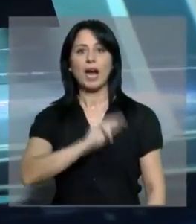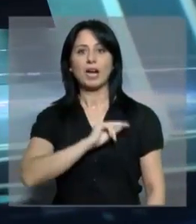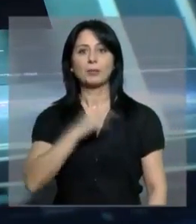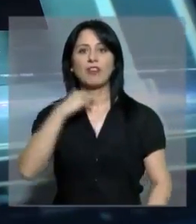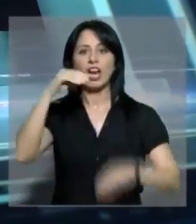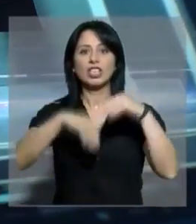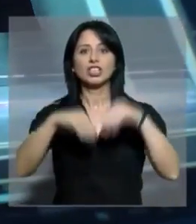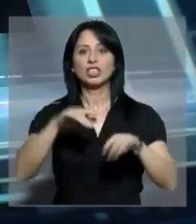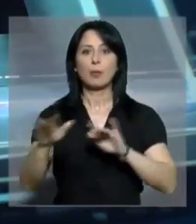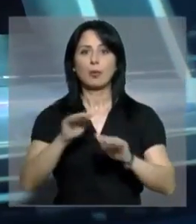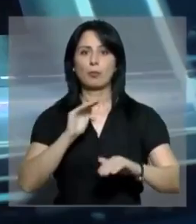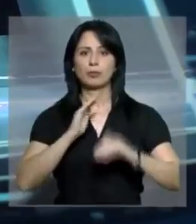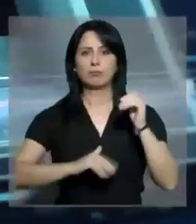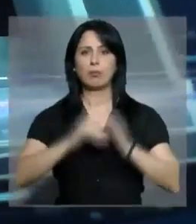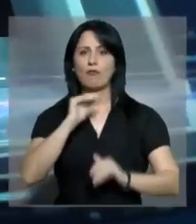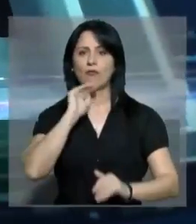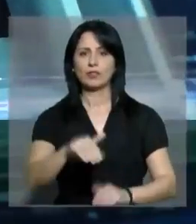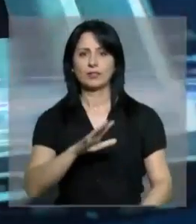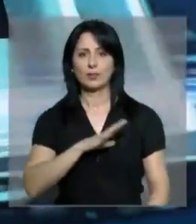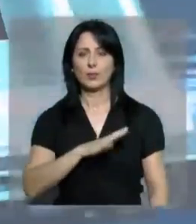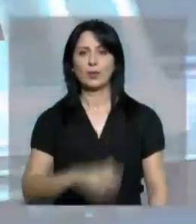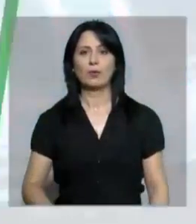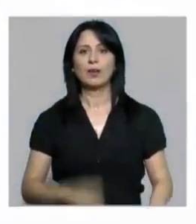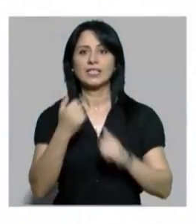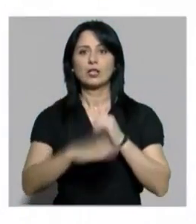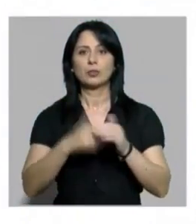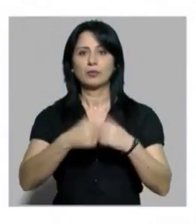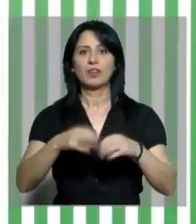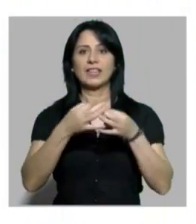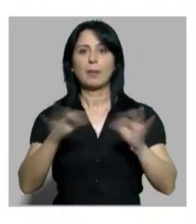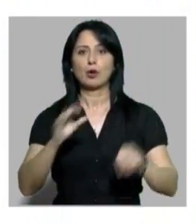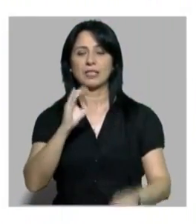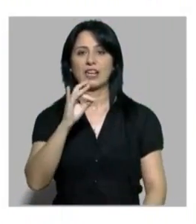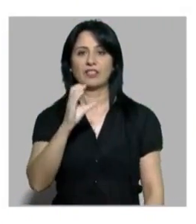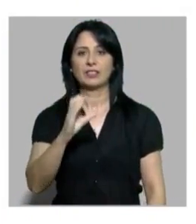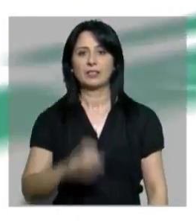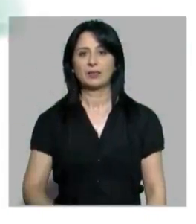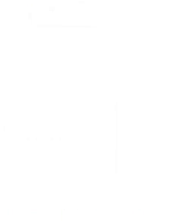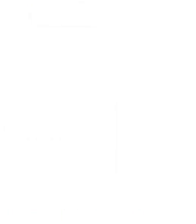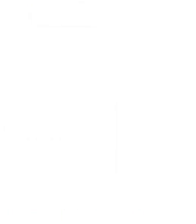Საარჩევნო ადმინისტრაციამ კენჭისყრის პროცესი პროფესიონალურად წარმართა. CESCO – დემოკრატიის სერვისი.